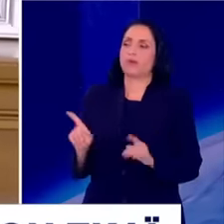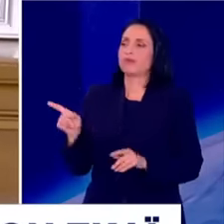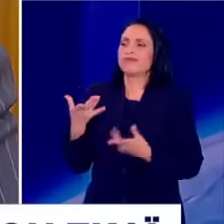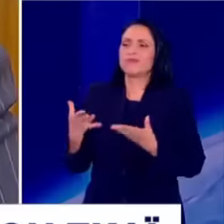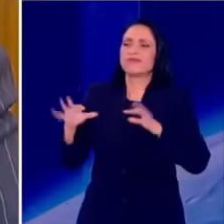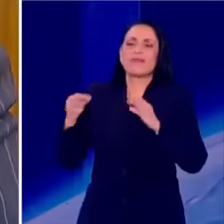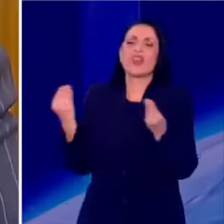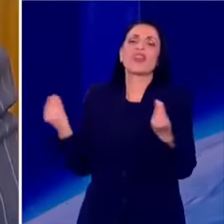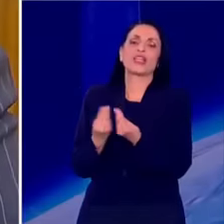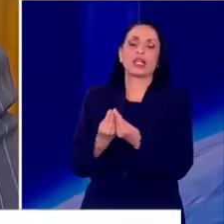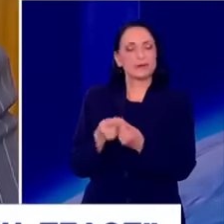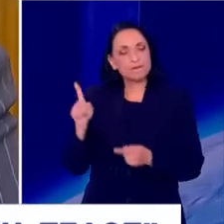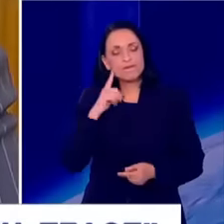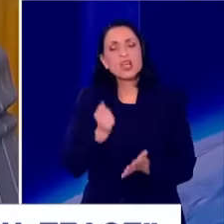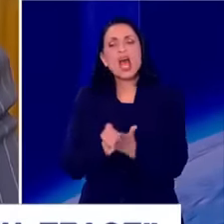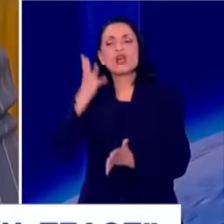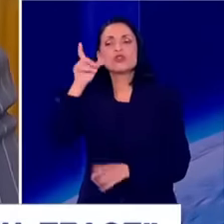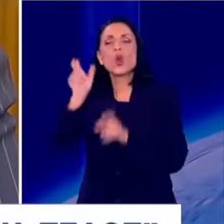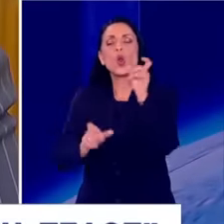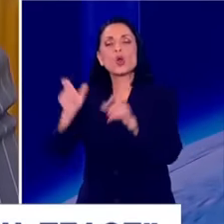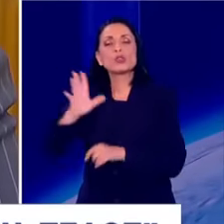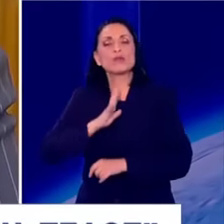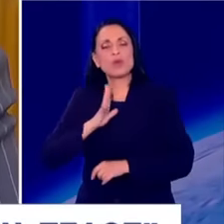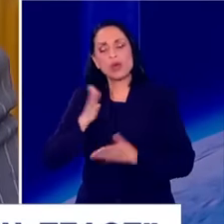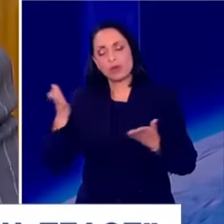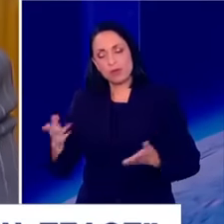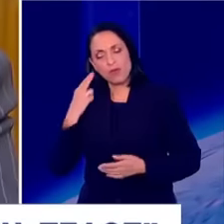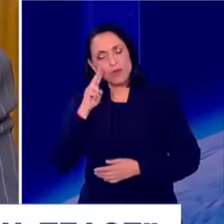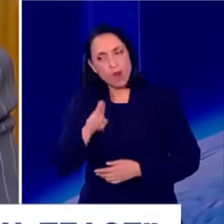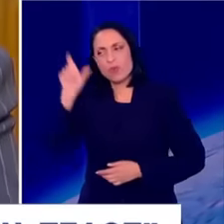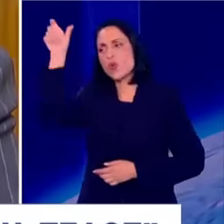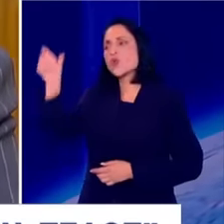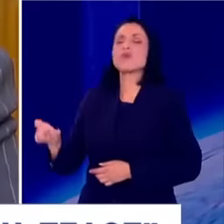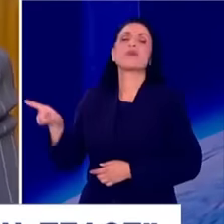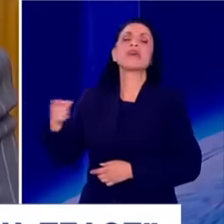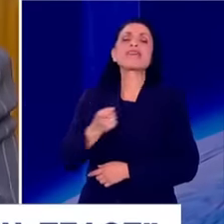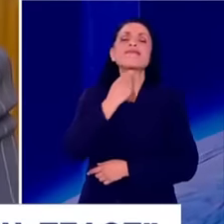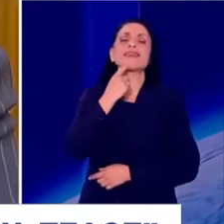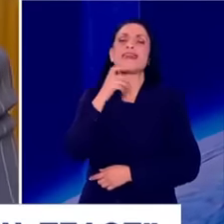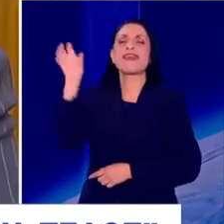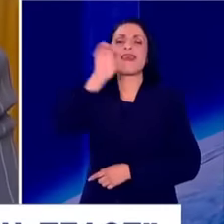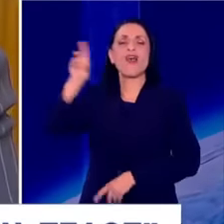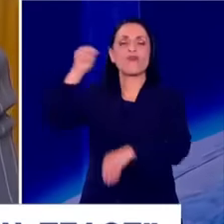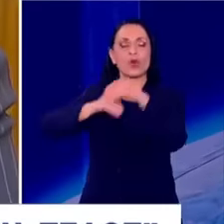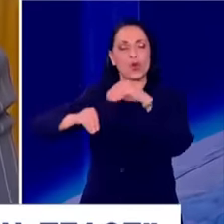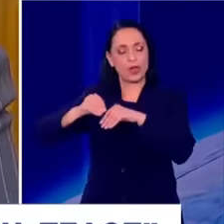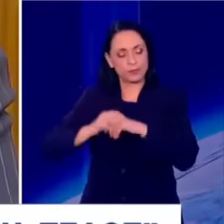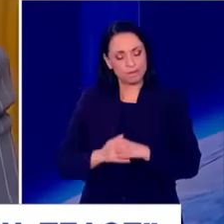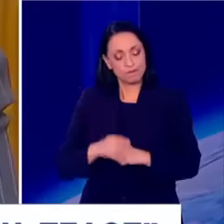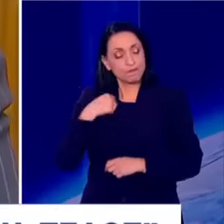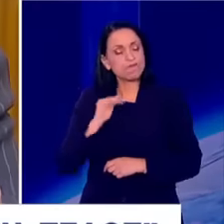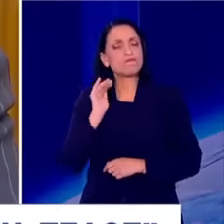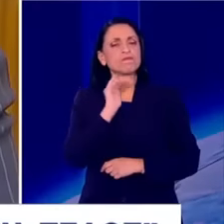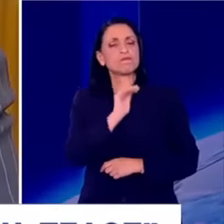τέλος. Η πρώτη αξιολόγηση των πολιτών για τον κύριο Κασελάκη είναι μπροστά μας, τις ευρωεκλογές. Να ρωτήσω το εξής, κύριε Πρόεδρε. Είδα